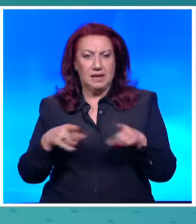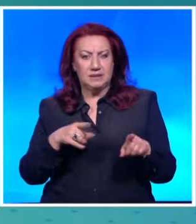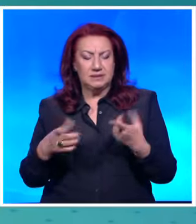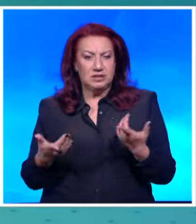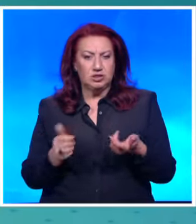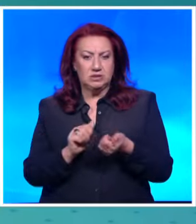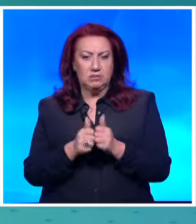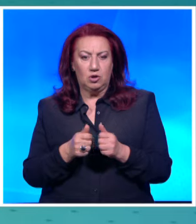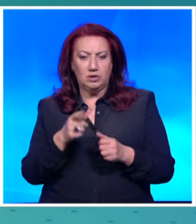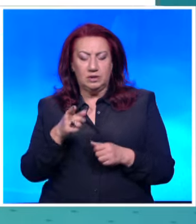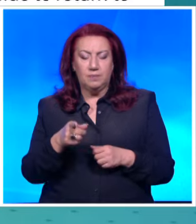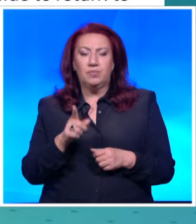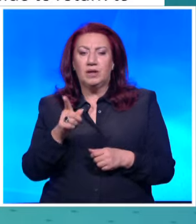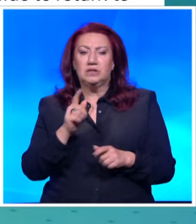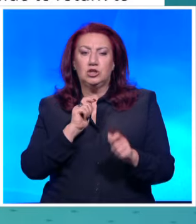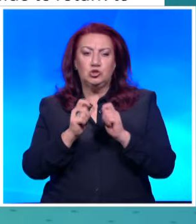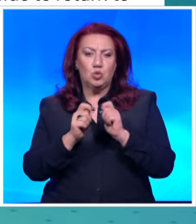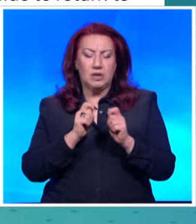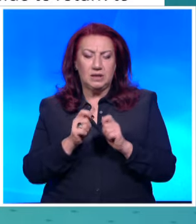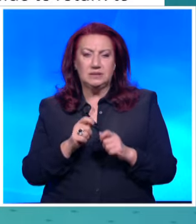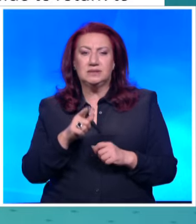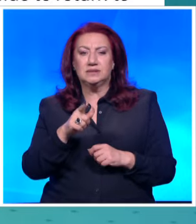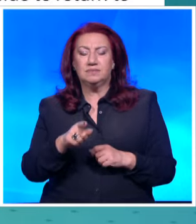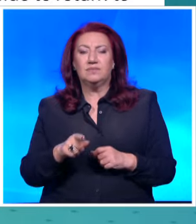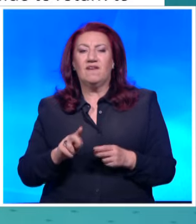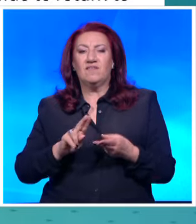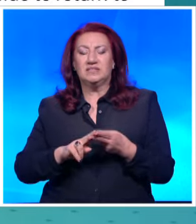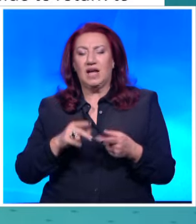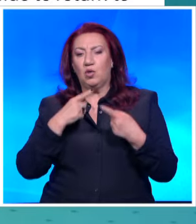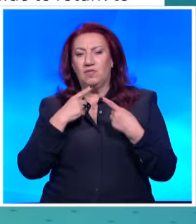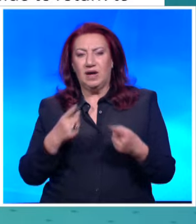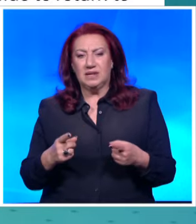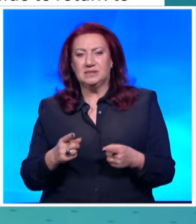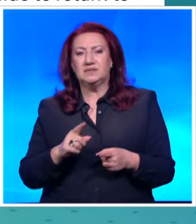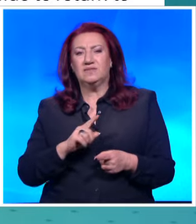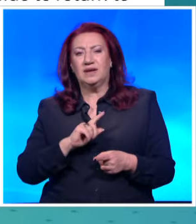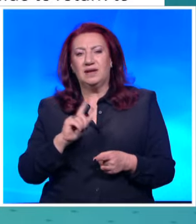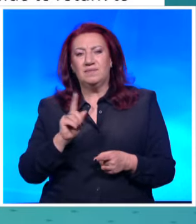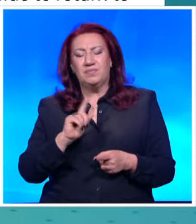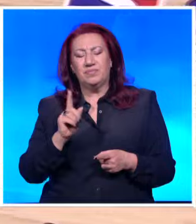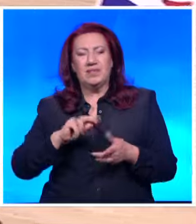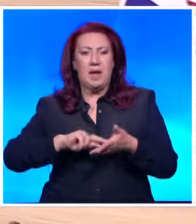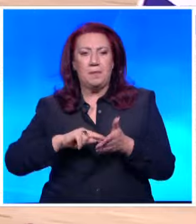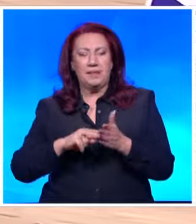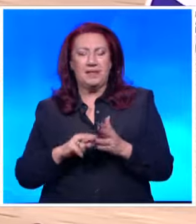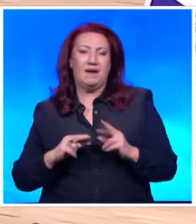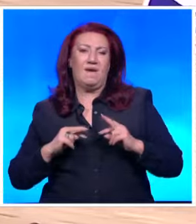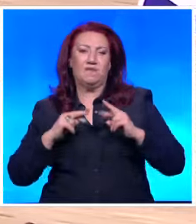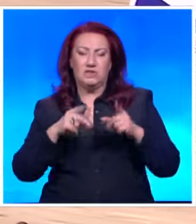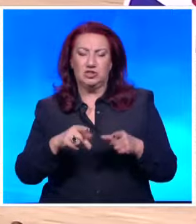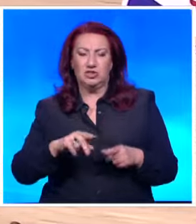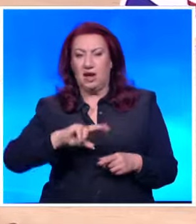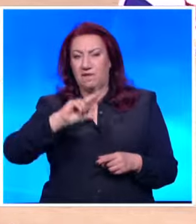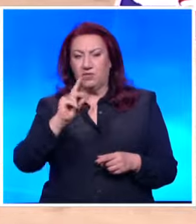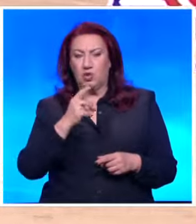от Eurohoops Михали Стефано, българинът е съобщил на ръководството на Кралете, че не планира да се завърне за втората година от договора си. Според него